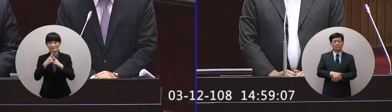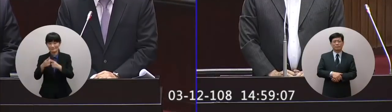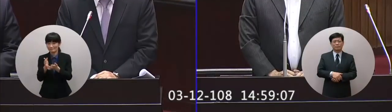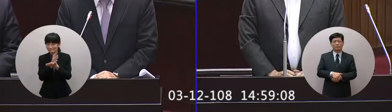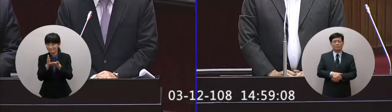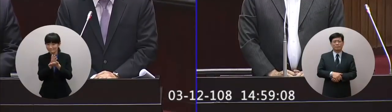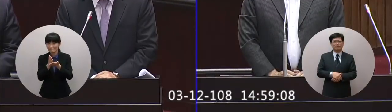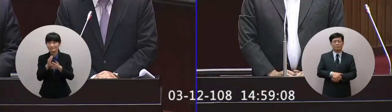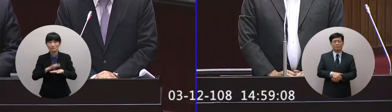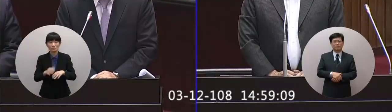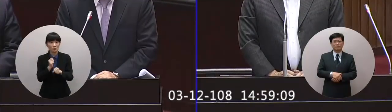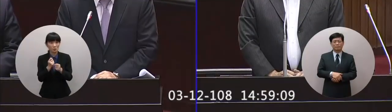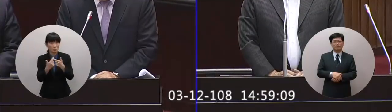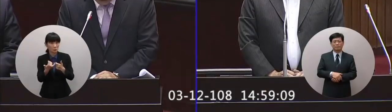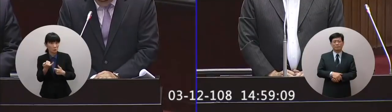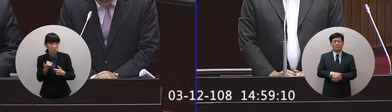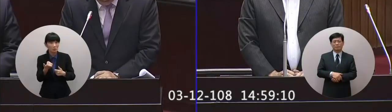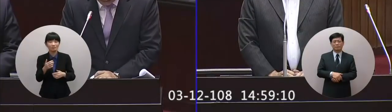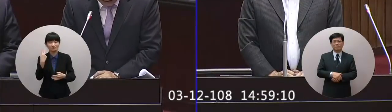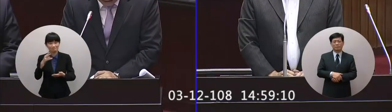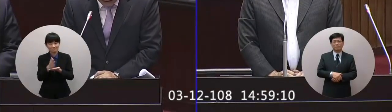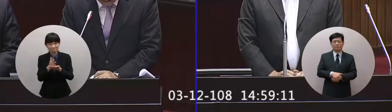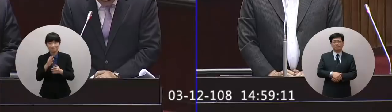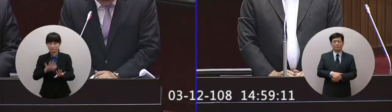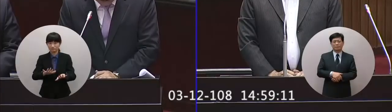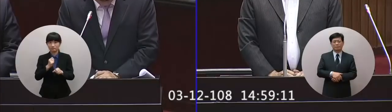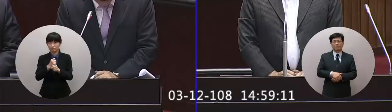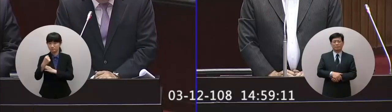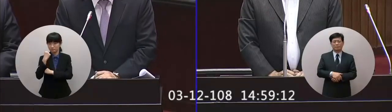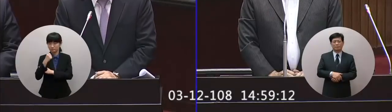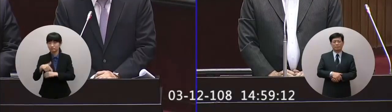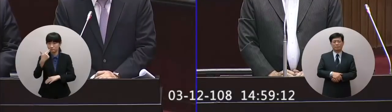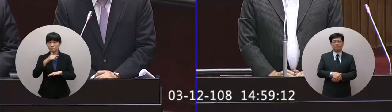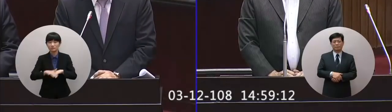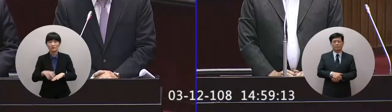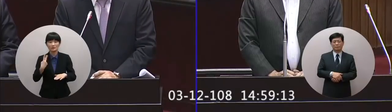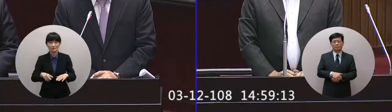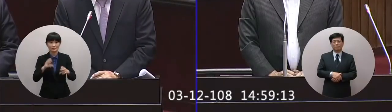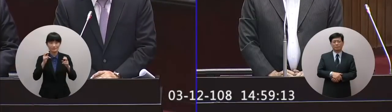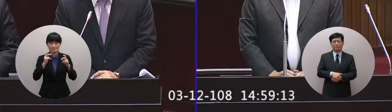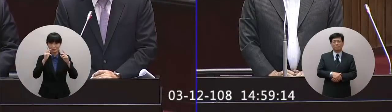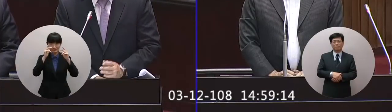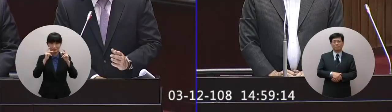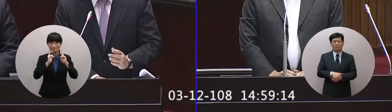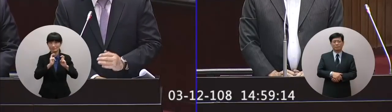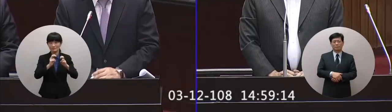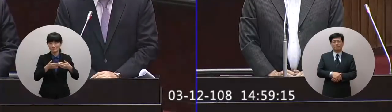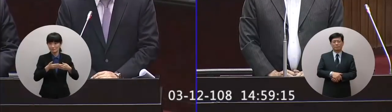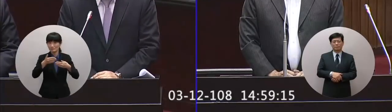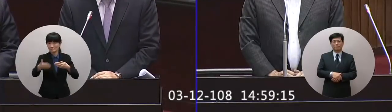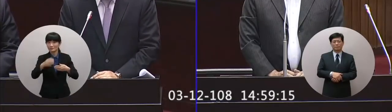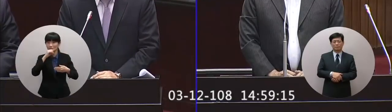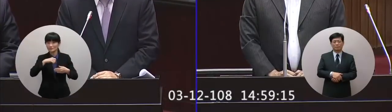估的报告已经完成，好，我们会加速。那另外当然捷运延伸屏东，好，那两条